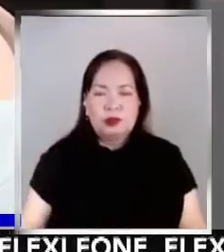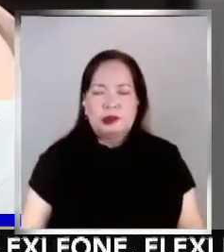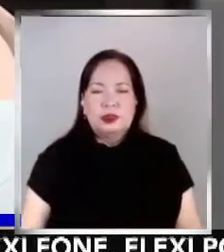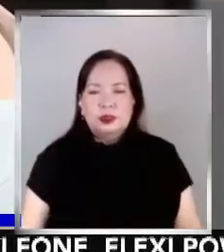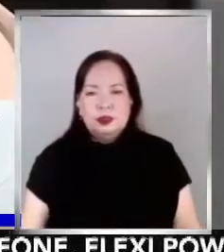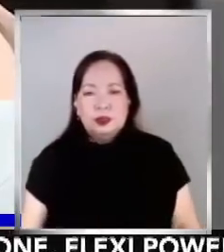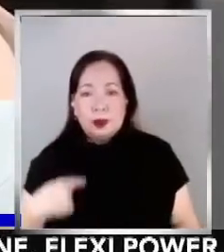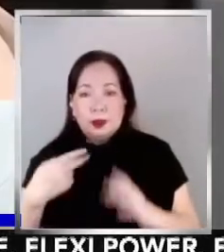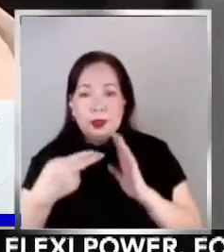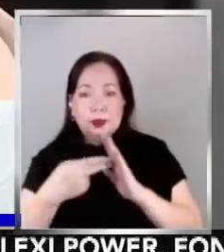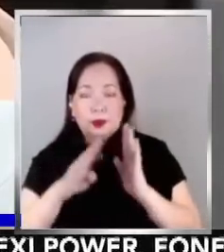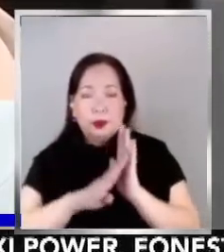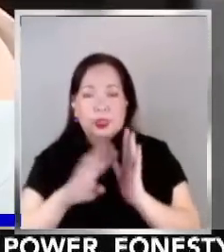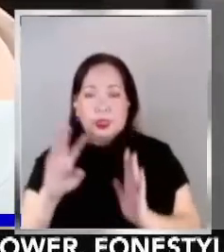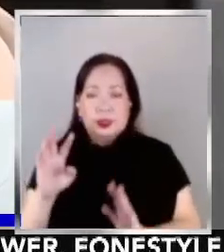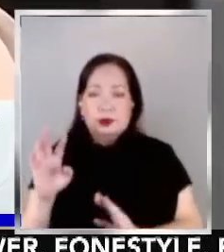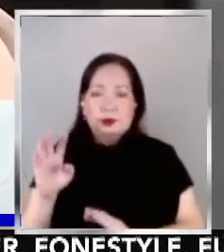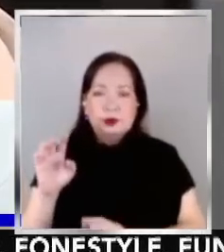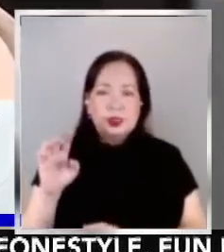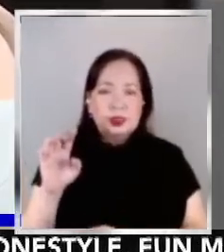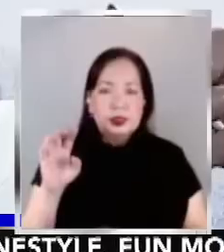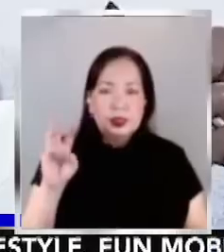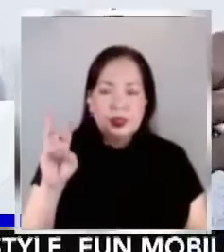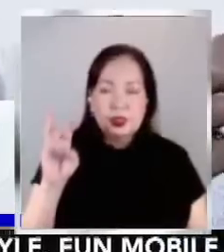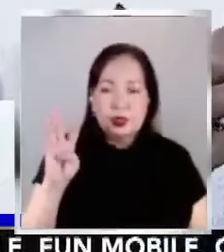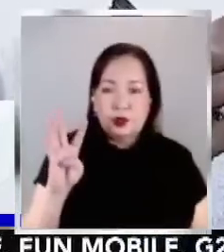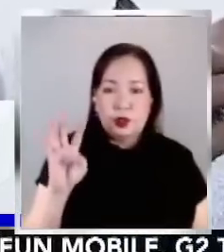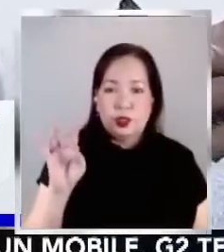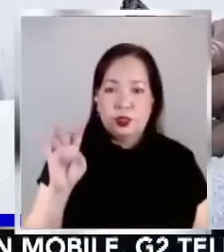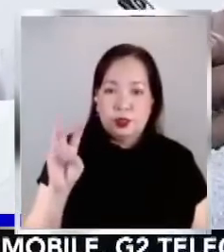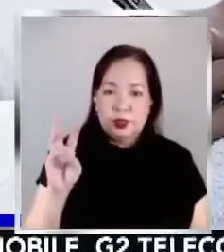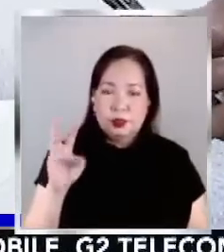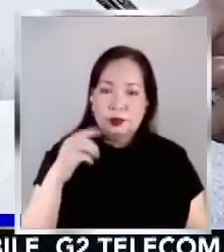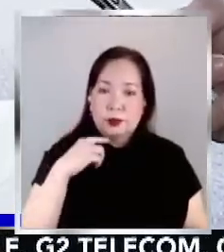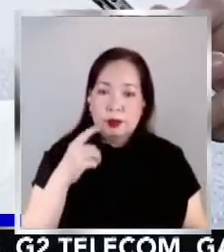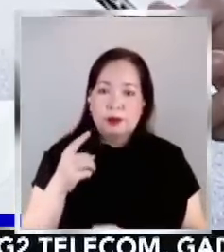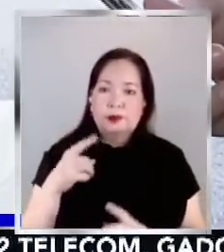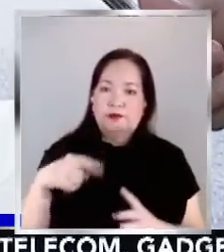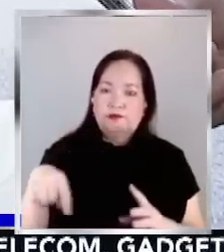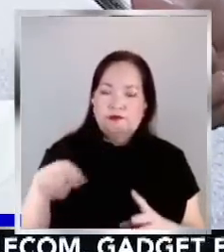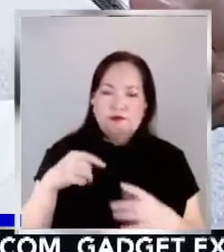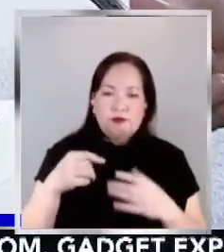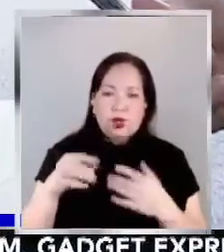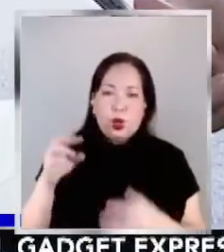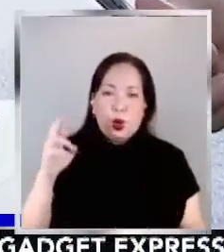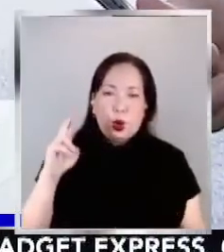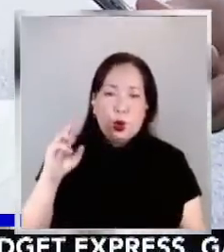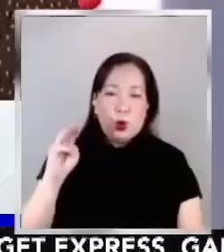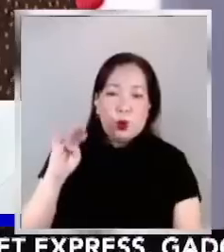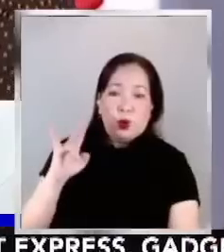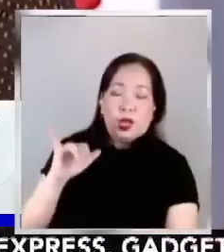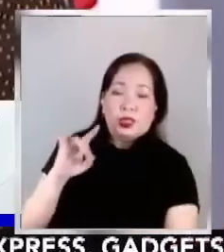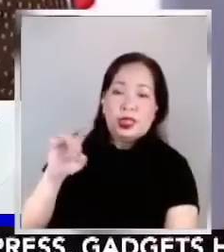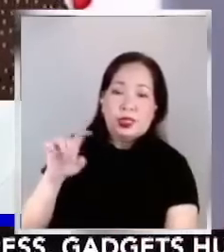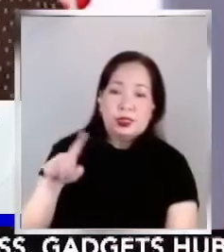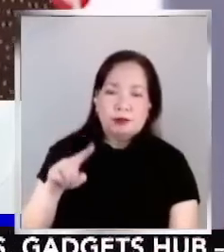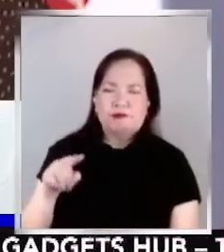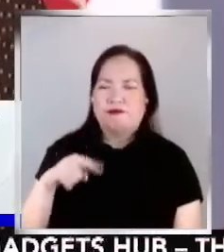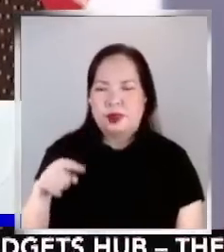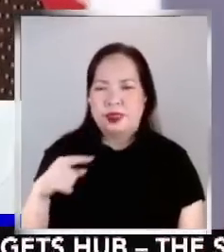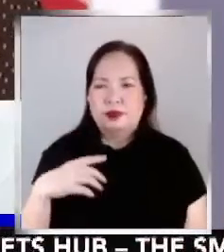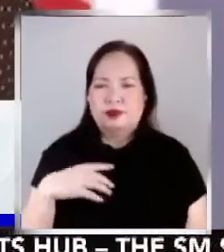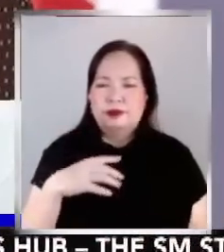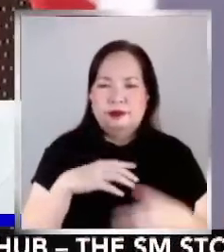na iniakda ni na House Speaker Martin Romualdez, House Majority Leader Manuel Jose Manix Dalipe at Tingog Party